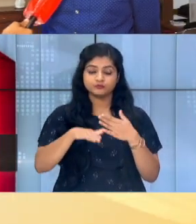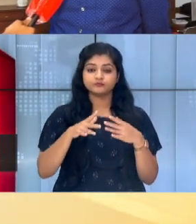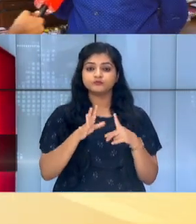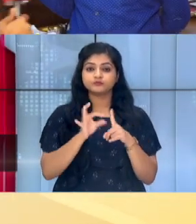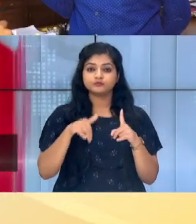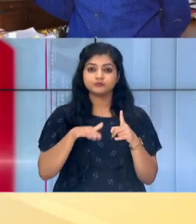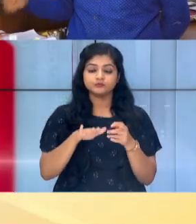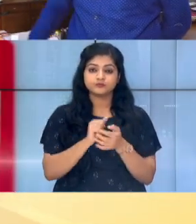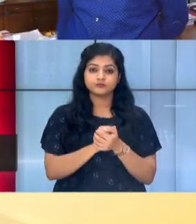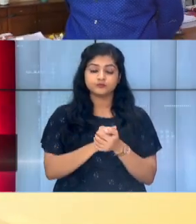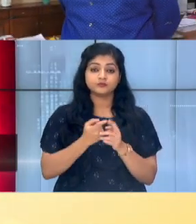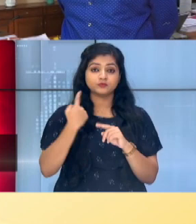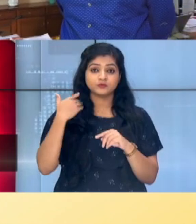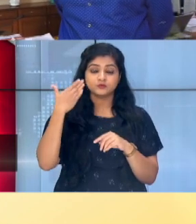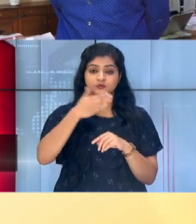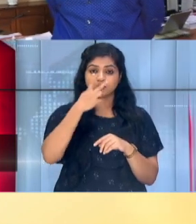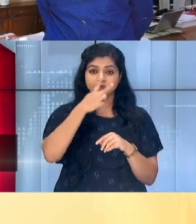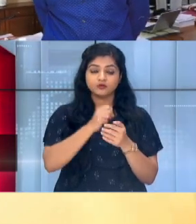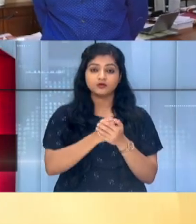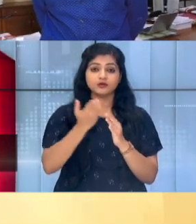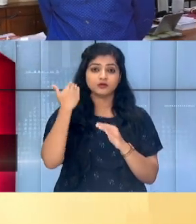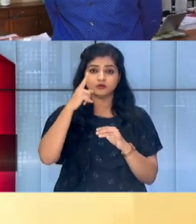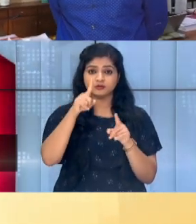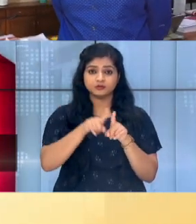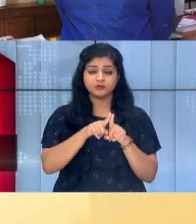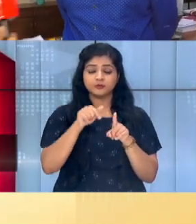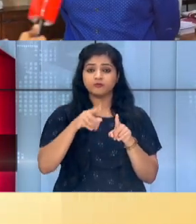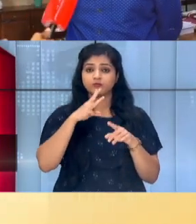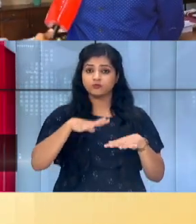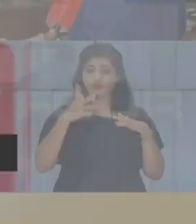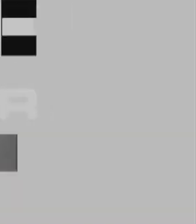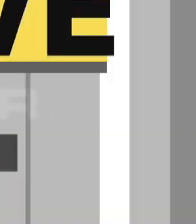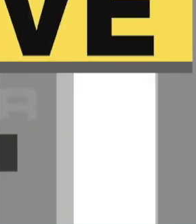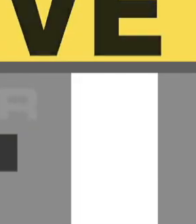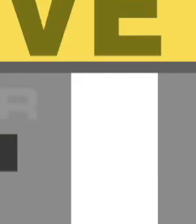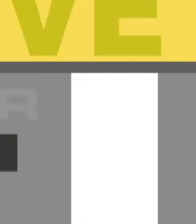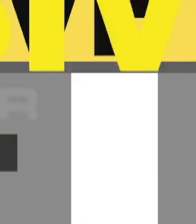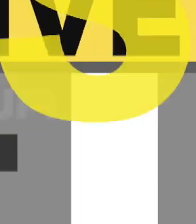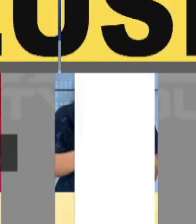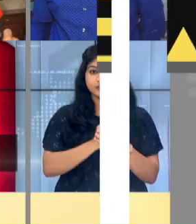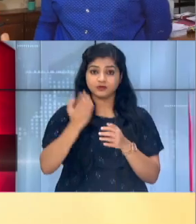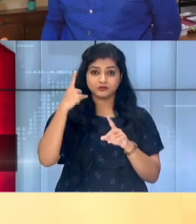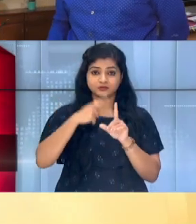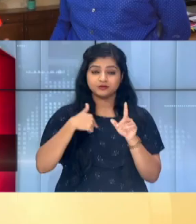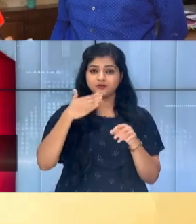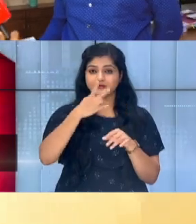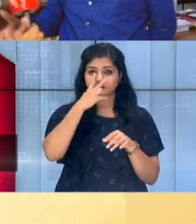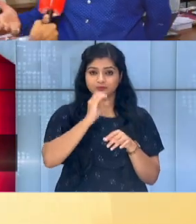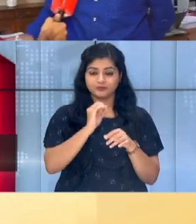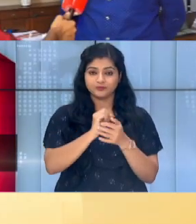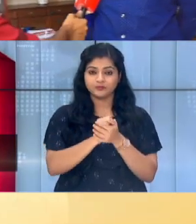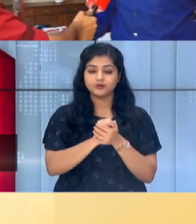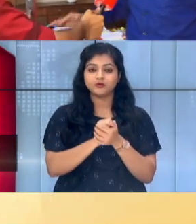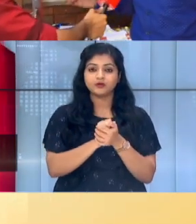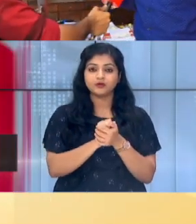സ്വീകരിച്ച് വരുന്നു. ഇന്നലെ പോയി നോക്കുമ്പോൾ അവിടുത്തെ കഴിഞ്ഞ തവണ തന്നെ അത്ര വെള്ളക്കെട്ടില്ലല്ലോ അല്ലേ? ആ ഇല്ല, കഴിഞ്ഞ തവണ ഞാൻ ഉണ്ടായിട്ടില്ല. ഞങ്ങൾ കണ്ടത്ര വെള്ളക്കെട്ട്